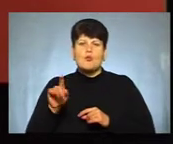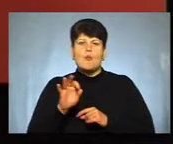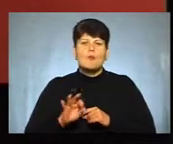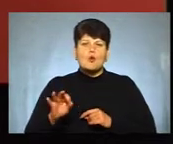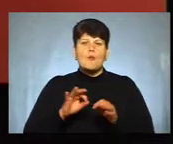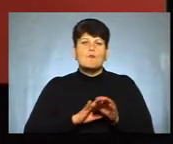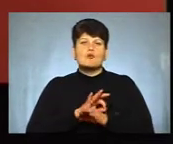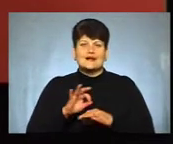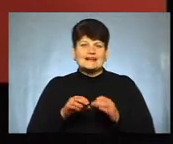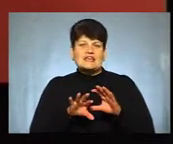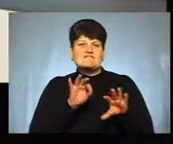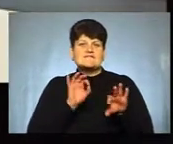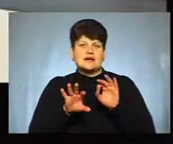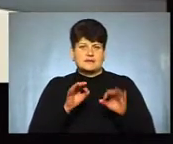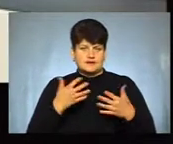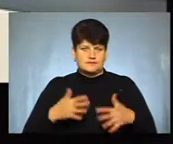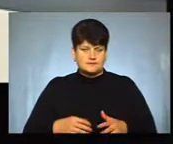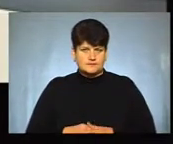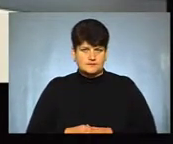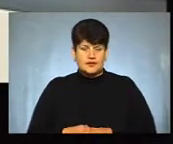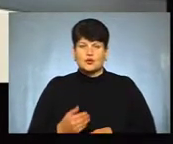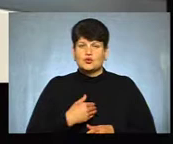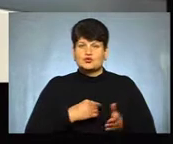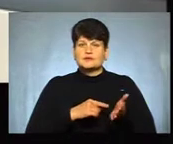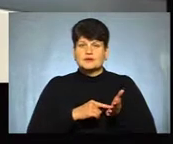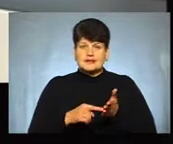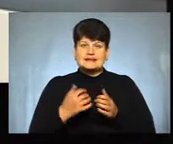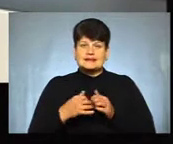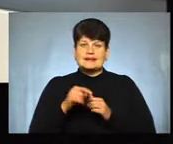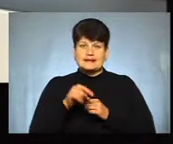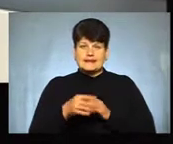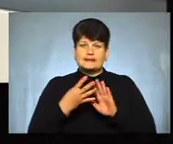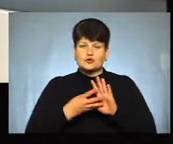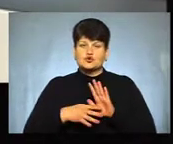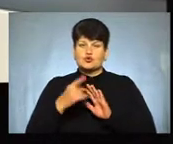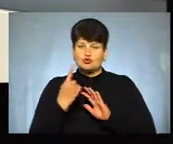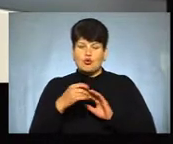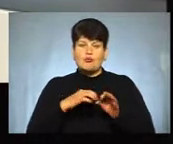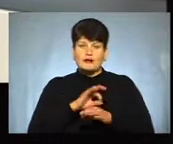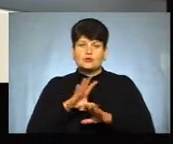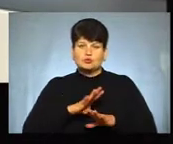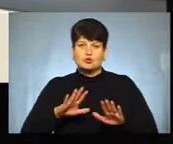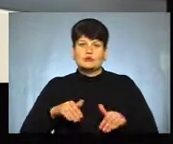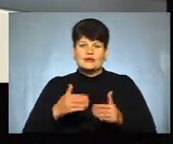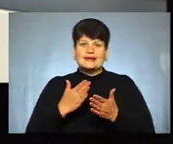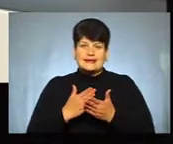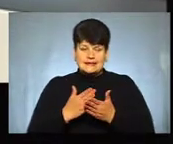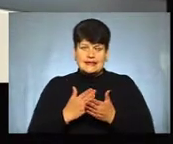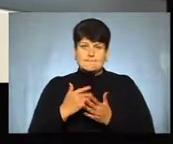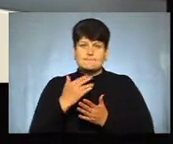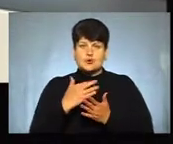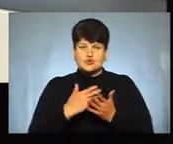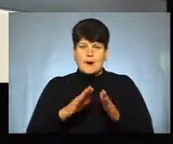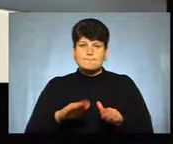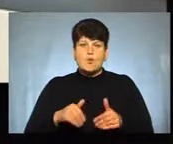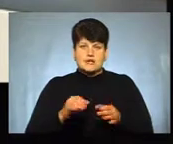проєкти, які відібрано? Хочу зазначити, що серед тих 91 проєкту, які були подані, є певна процедура подання